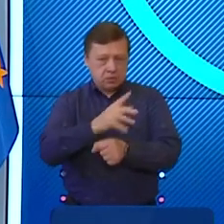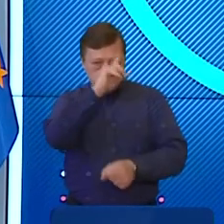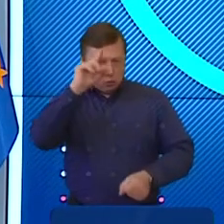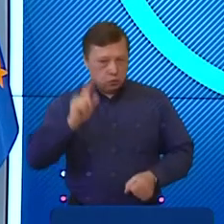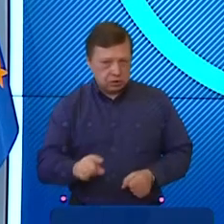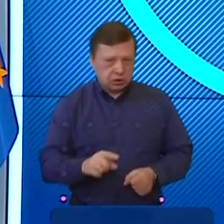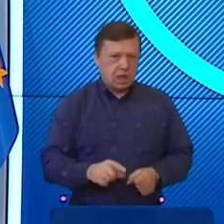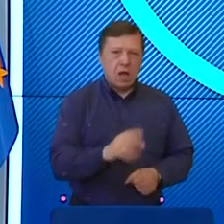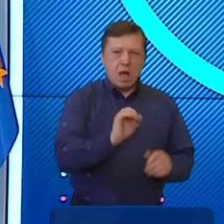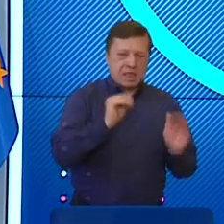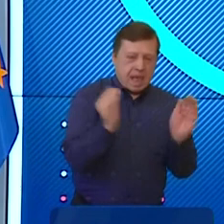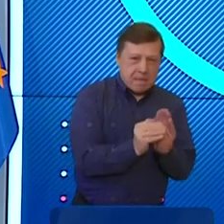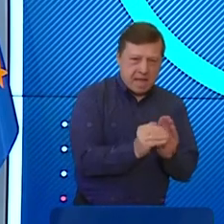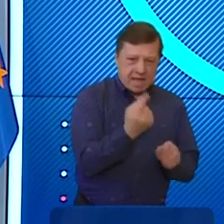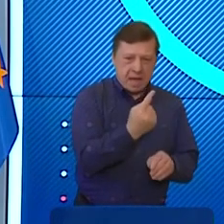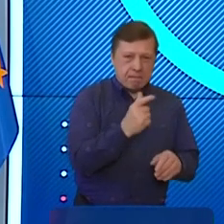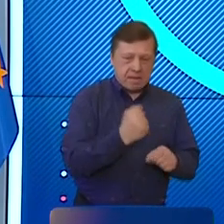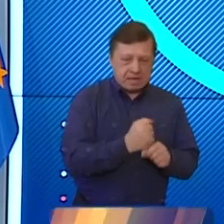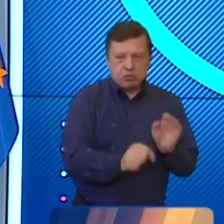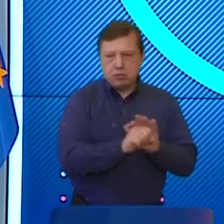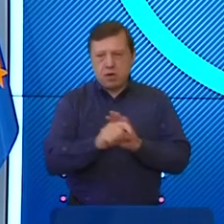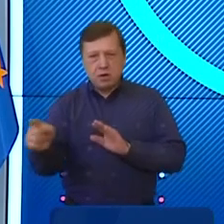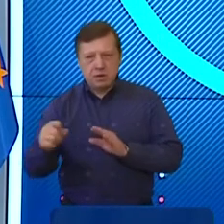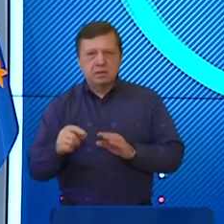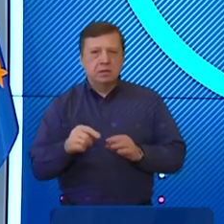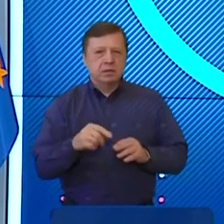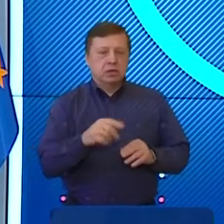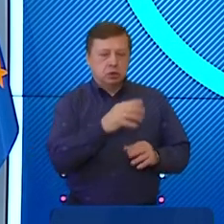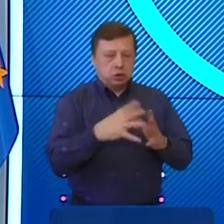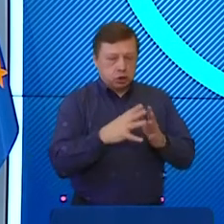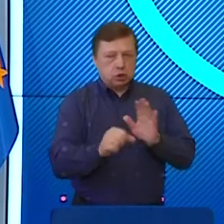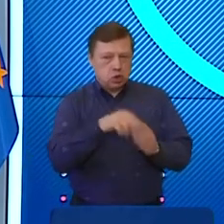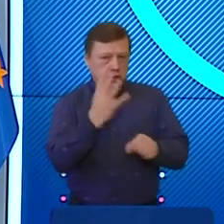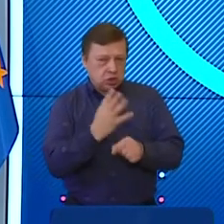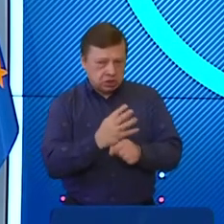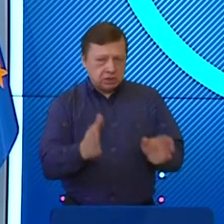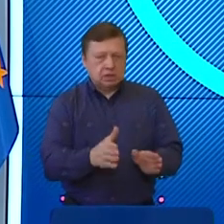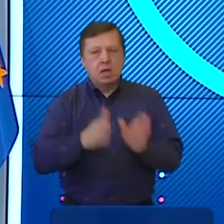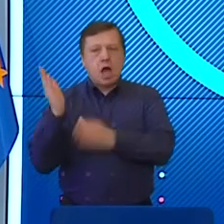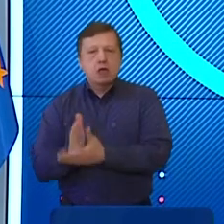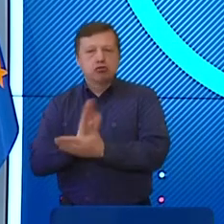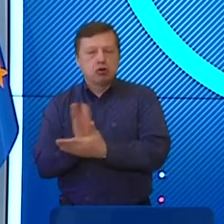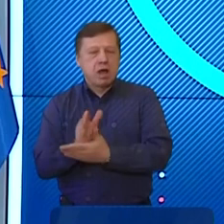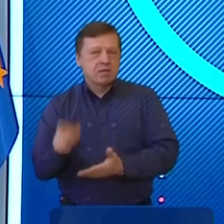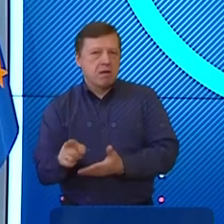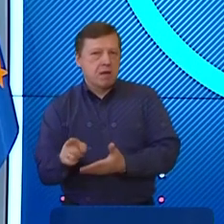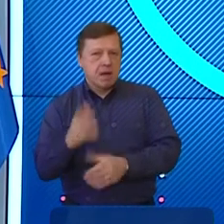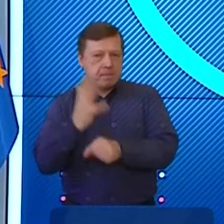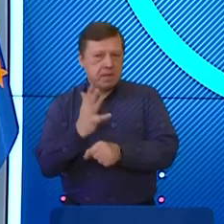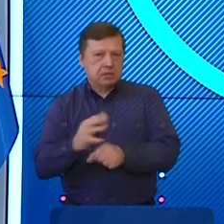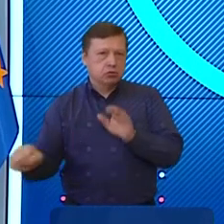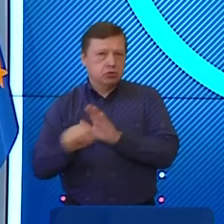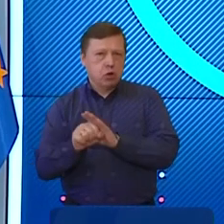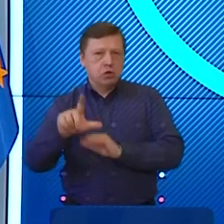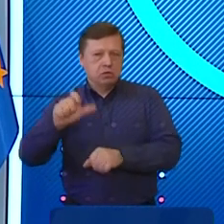1 do 9 pracowników, małe od 10 do 49 i średnie od